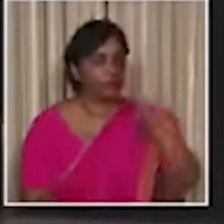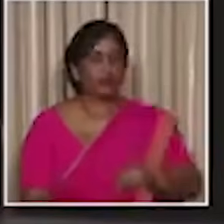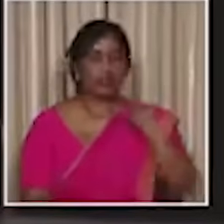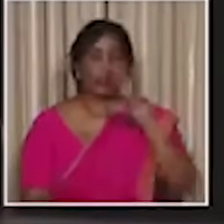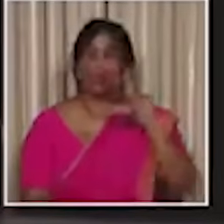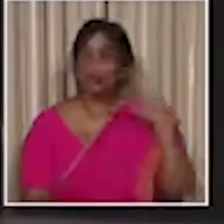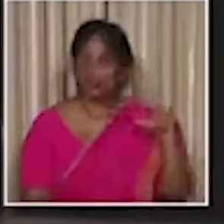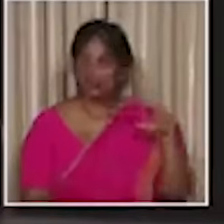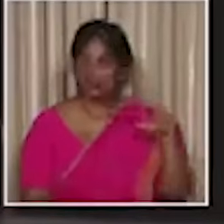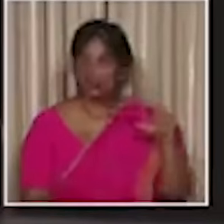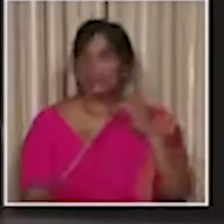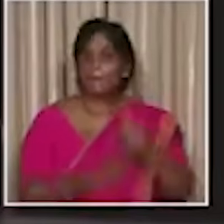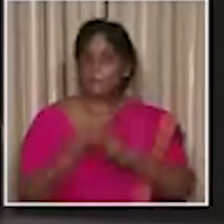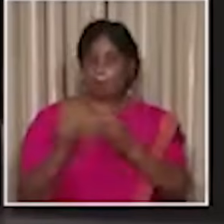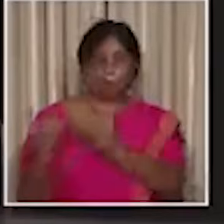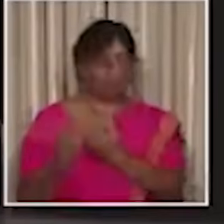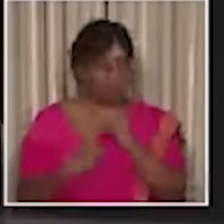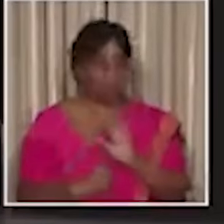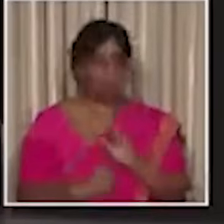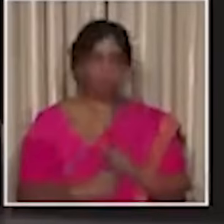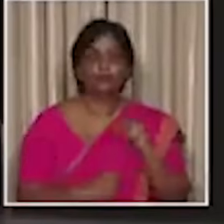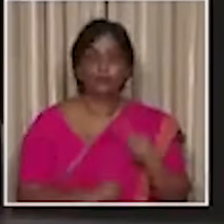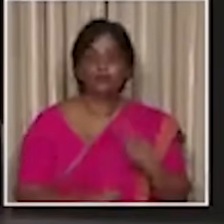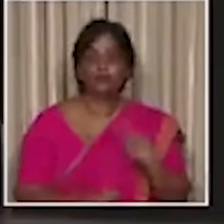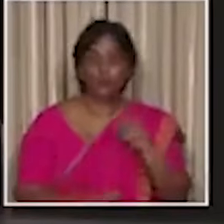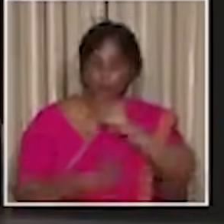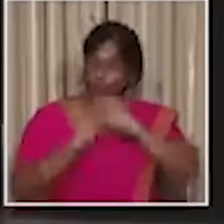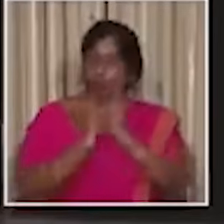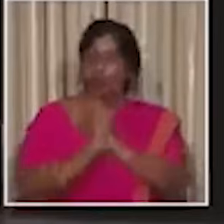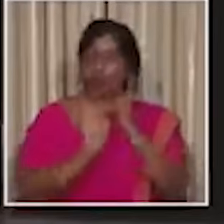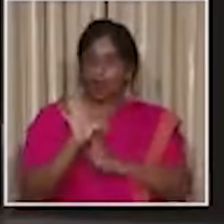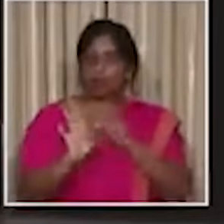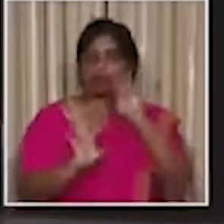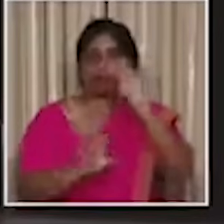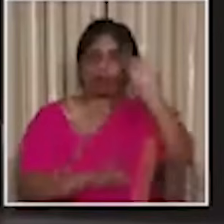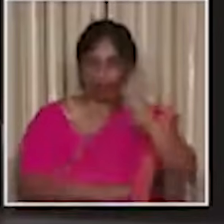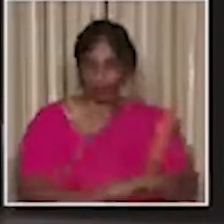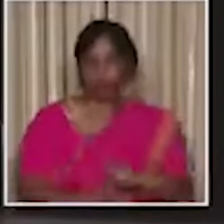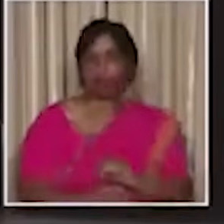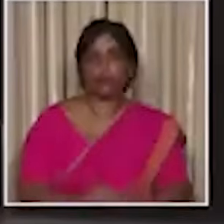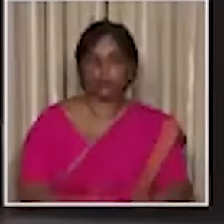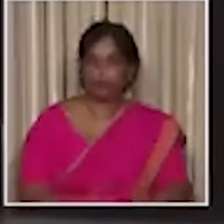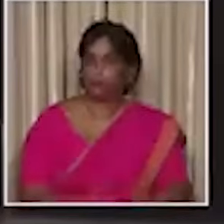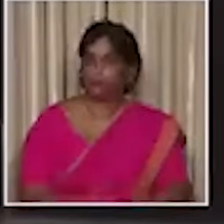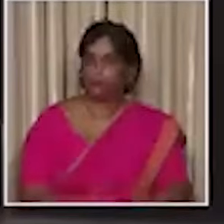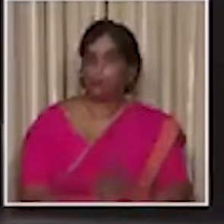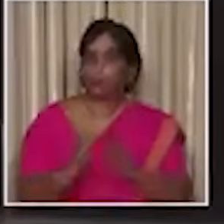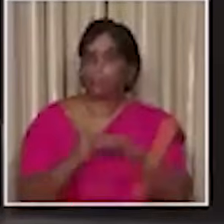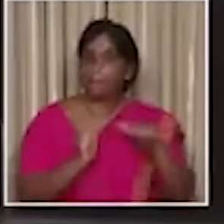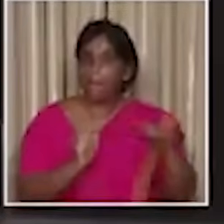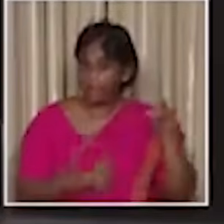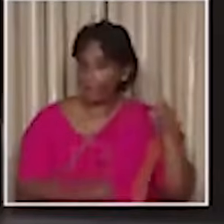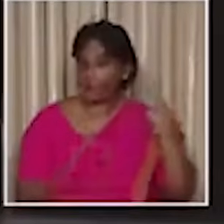24077ක් නිෂ්පාදනය කරලා තියෙනවා ඒ 30000යි ඔක්කොටම 30000යි මහවැලියට 30000යි මහවැලියට